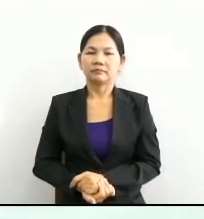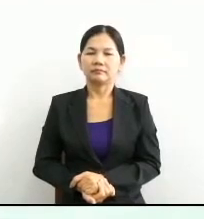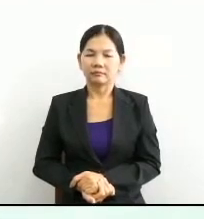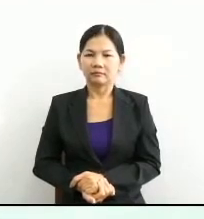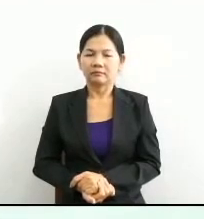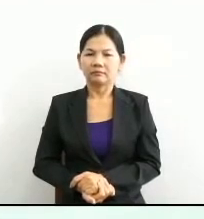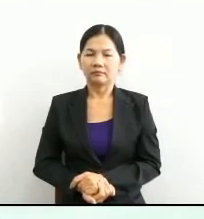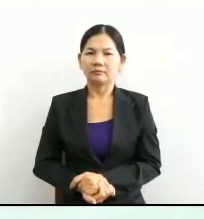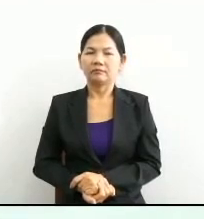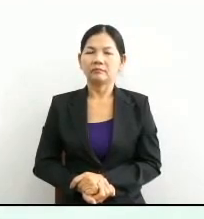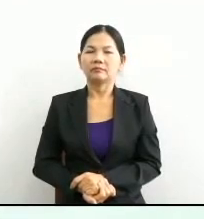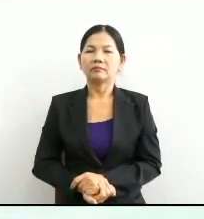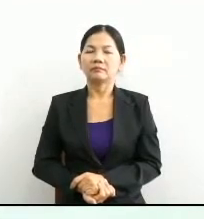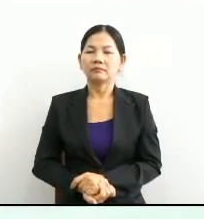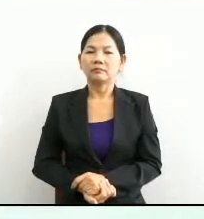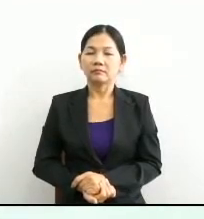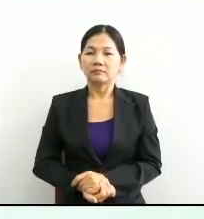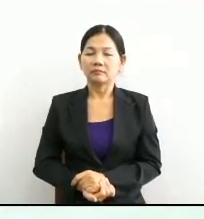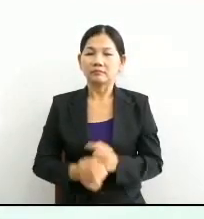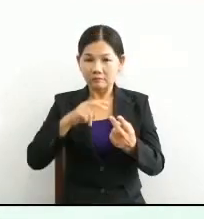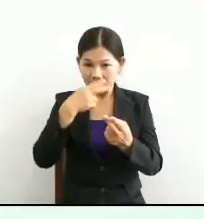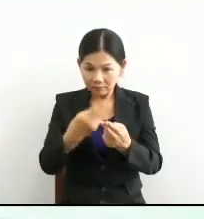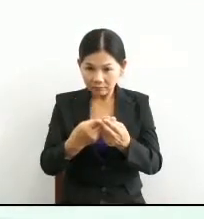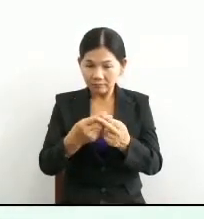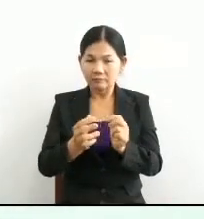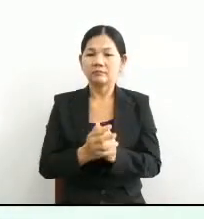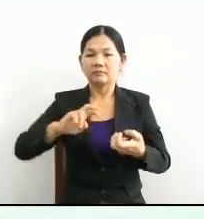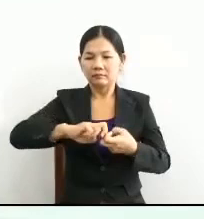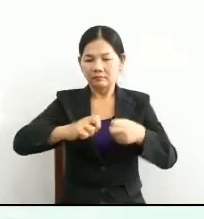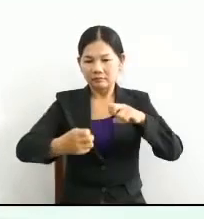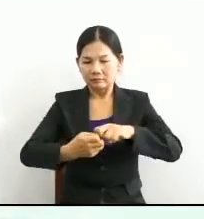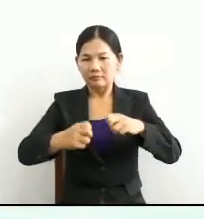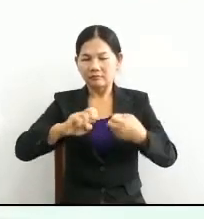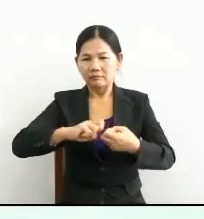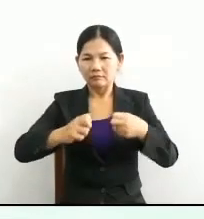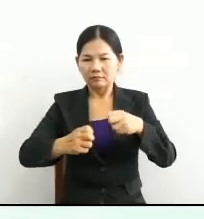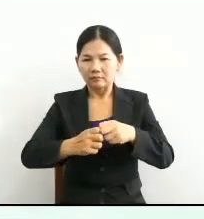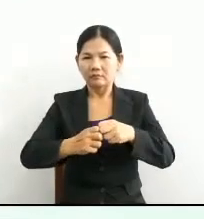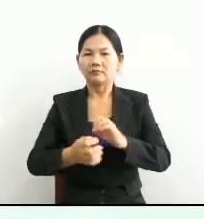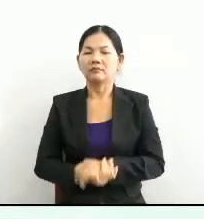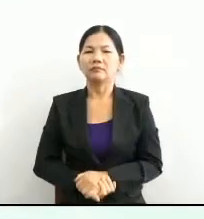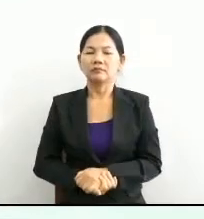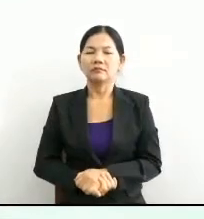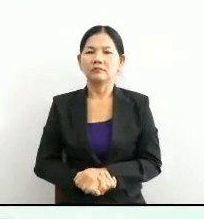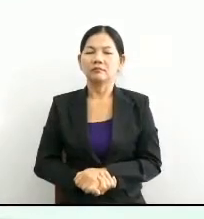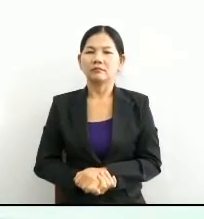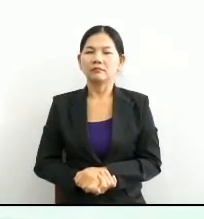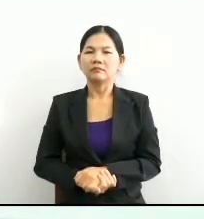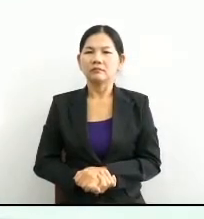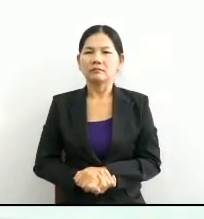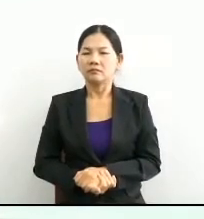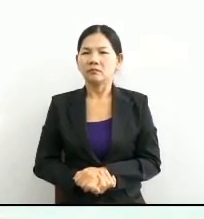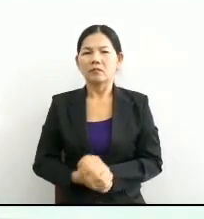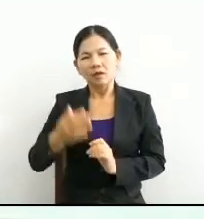mình đi thăm mấy chọn ba chùm lại mớ ba nhà hát cứ viên nơi lẹ băng mình áo dương đăng nghe nghe gì cứ chỉ riêng